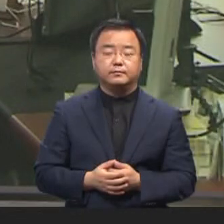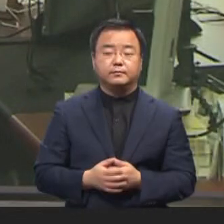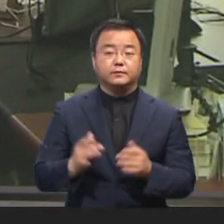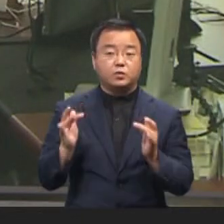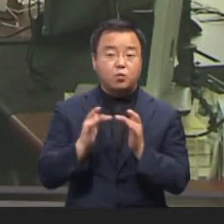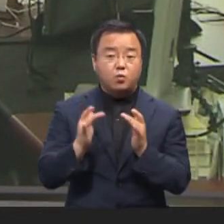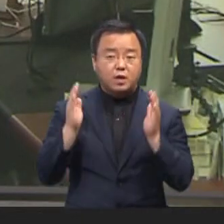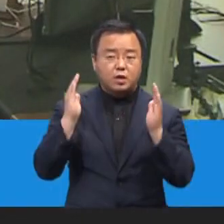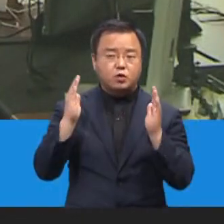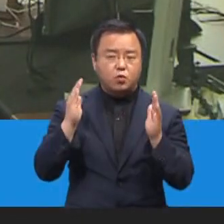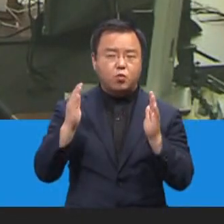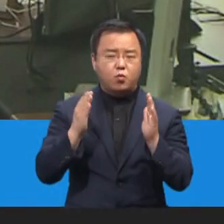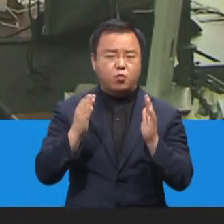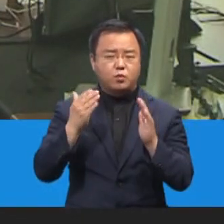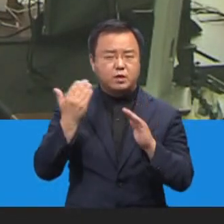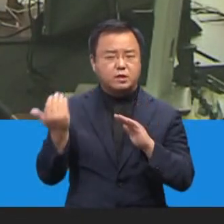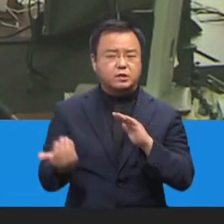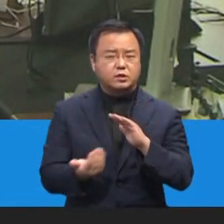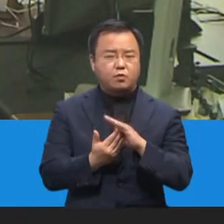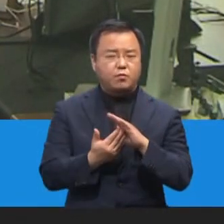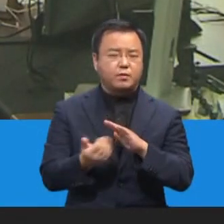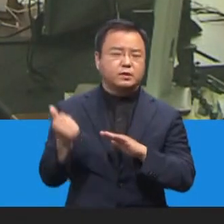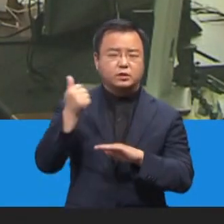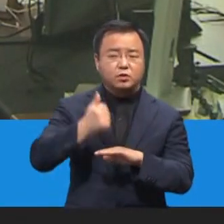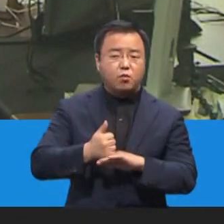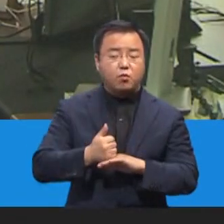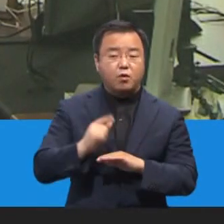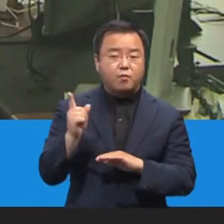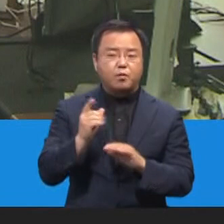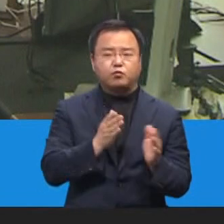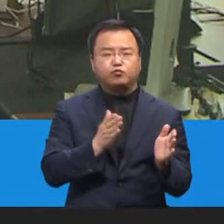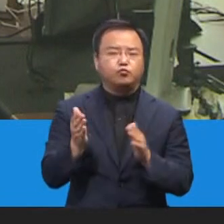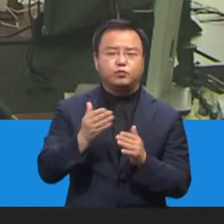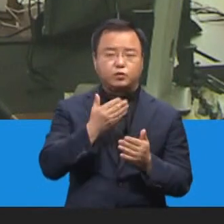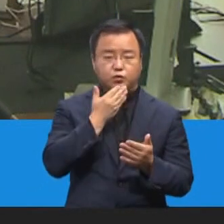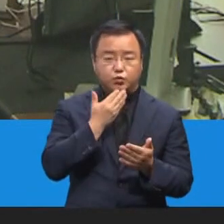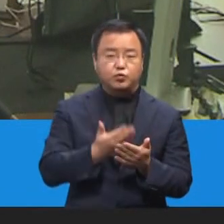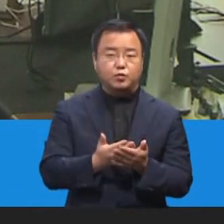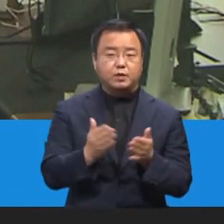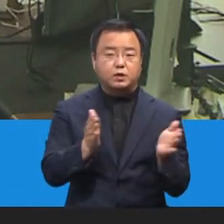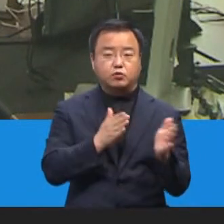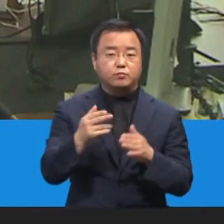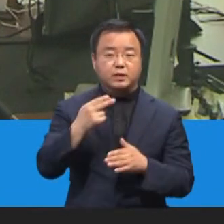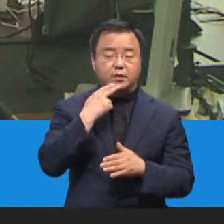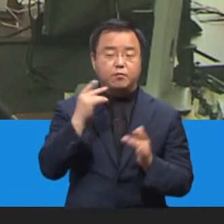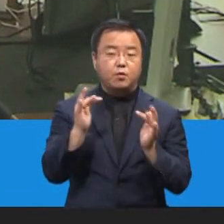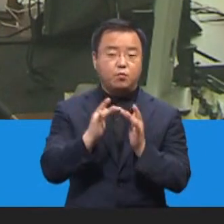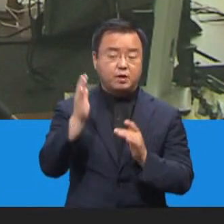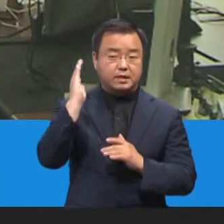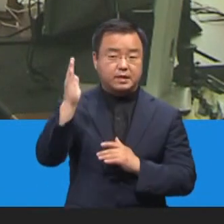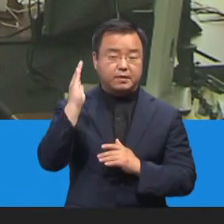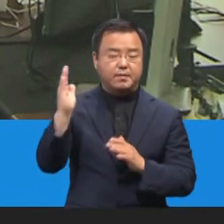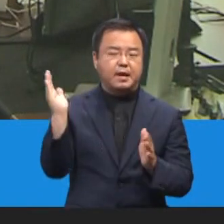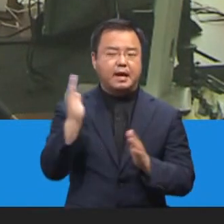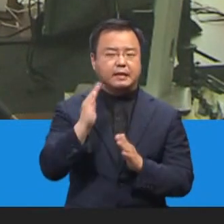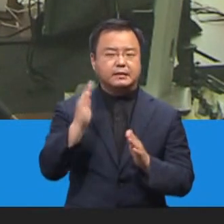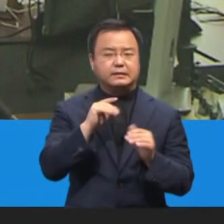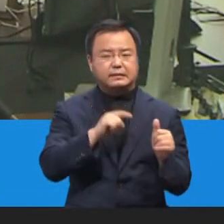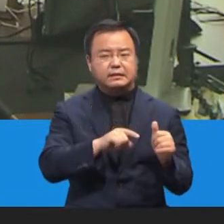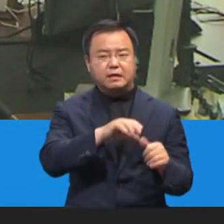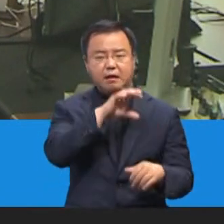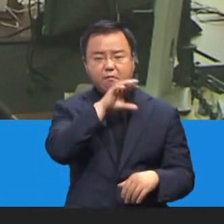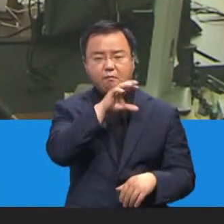온라인 교육의 성패는 준비에 달려 있다고 해도 과언이 아닙니다. 준비 없는 온라인 강의는 학생들에게 불만을